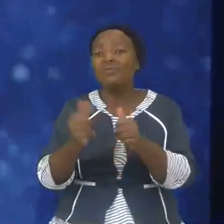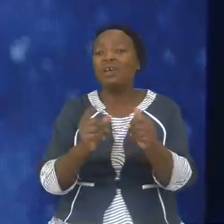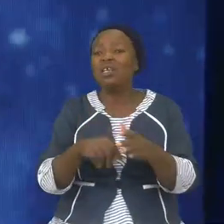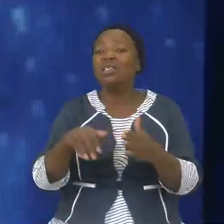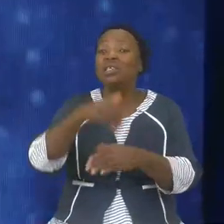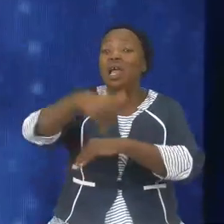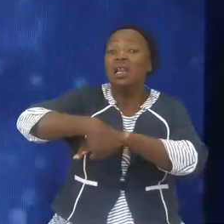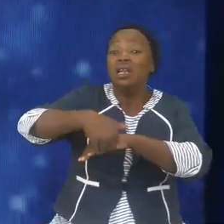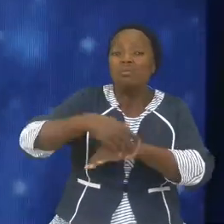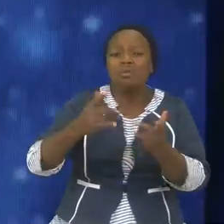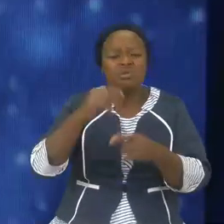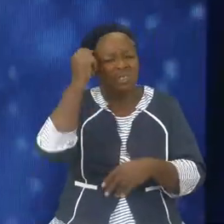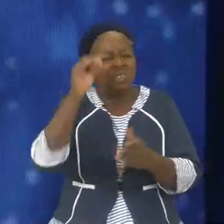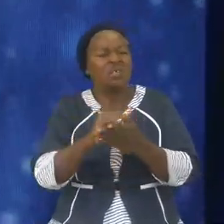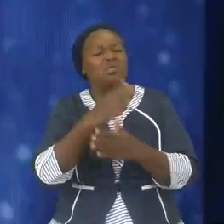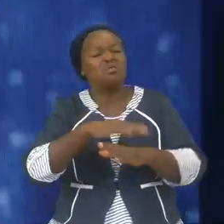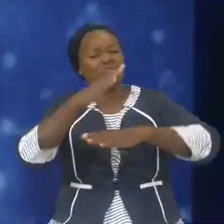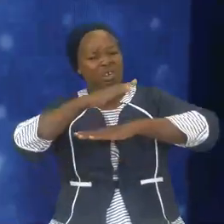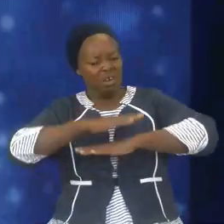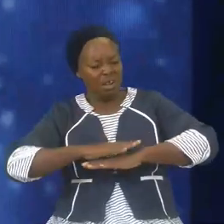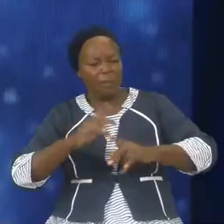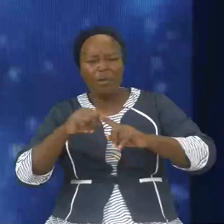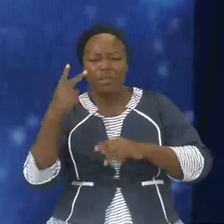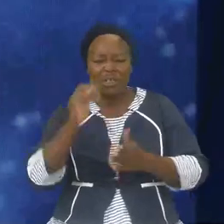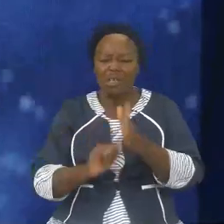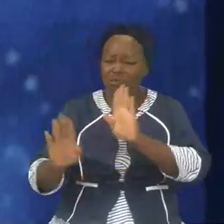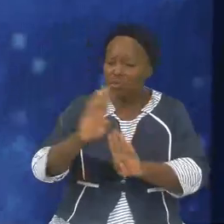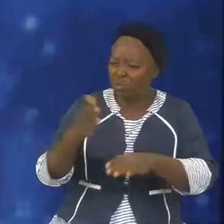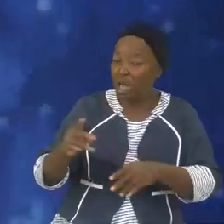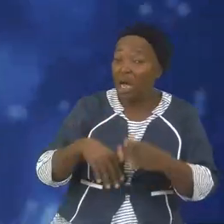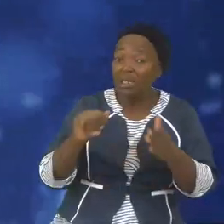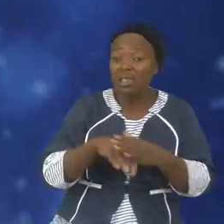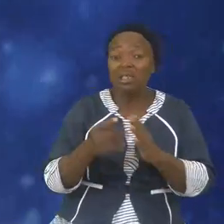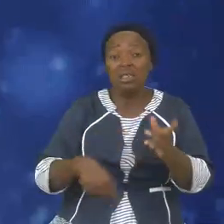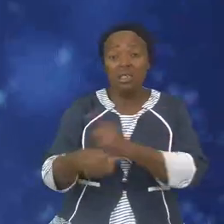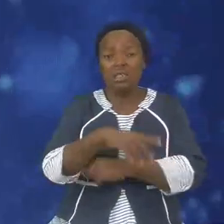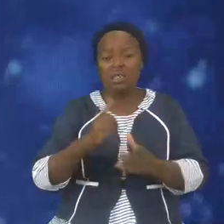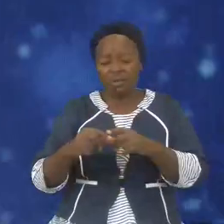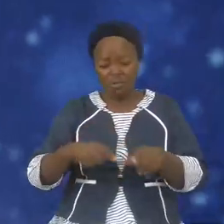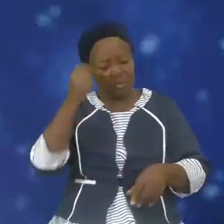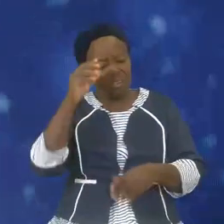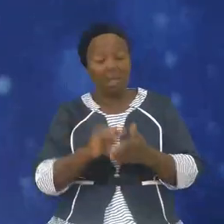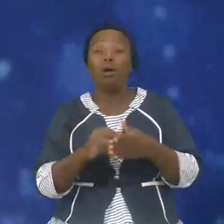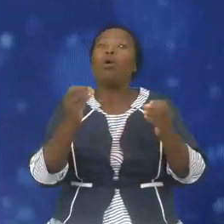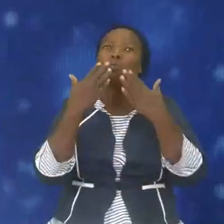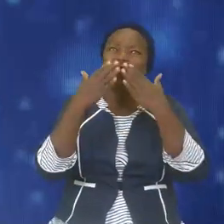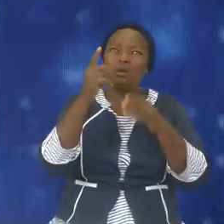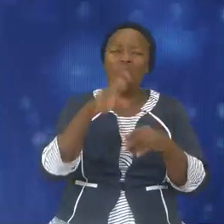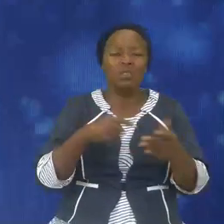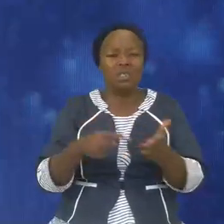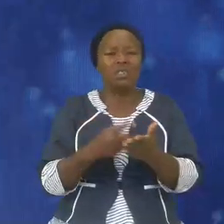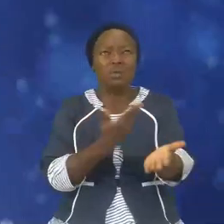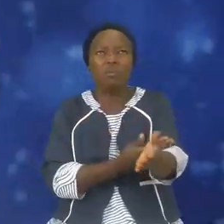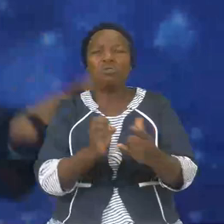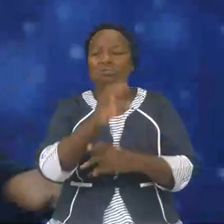nuit, tu crois que tu vas bien dormir, regarde le problème là-bas. Le jour, tu crois que non, ça c'est la lumière, c'est le